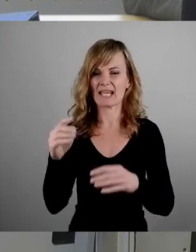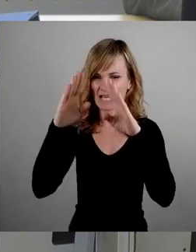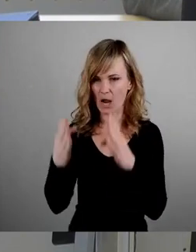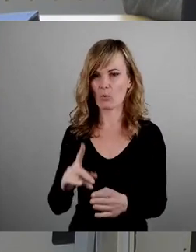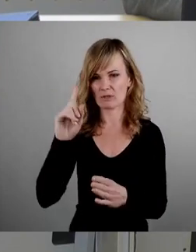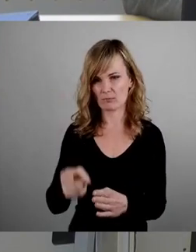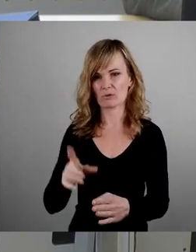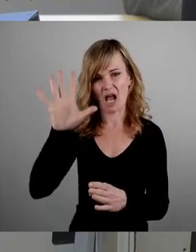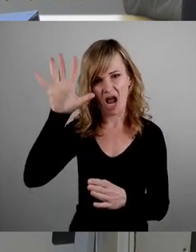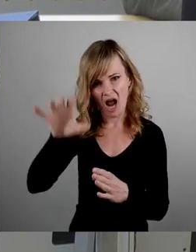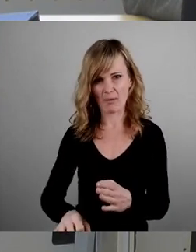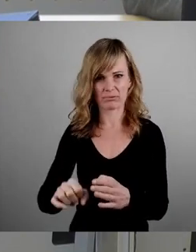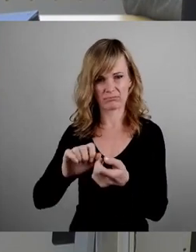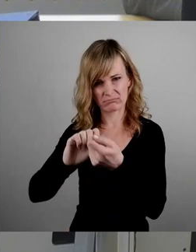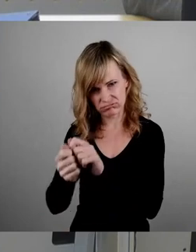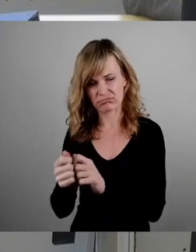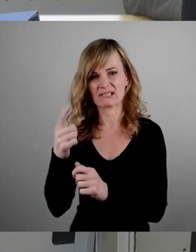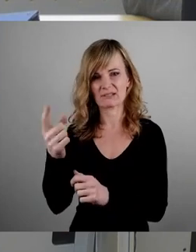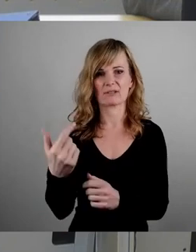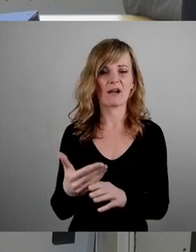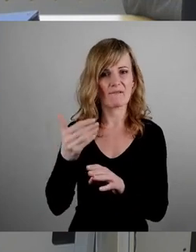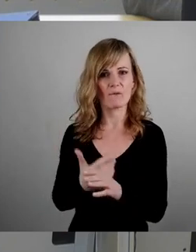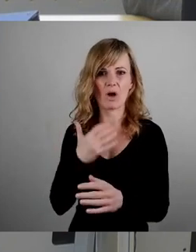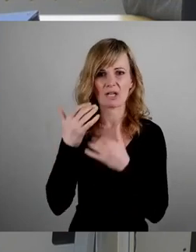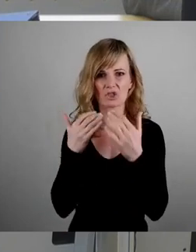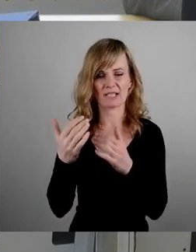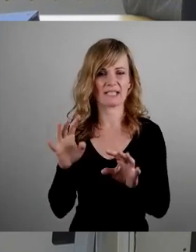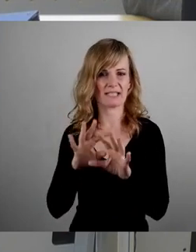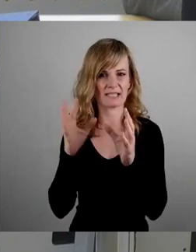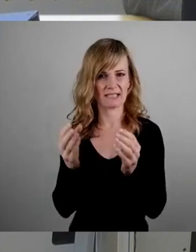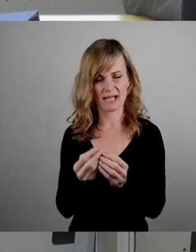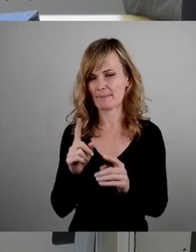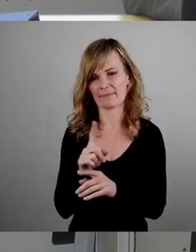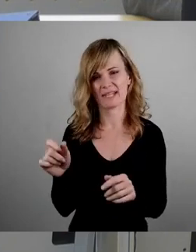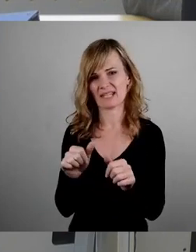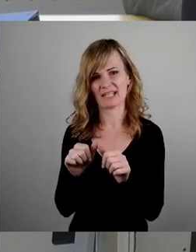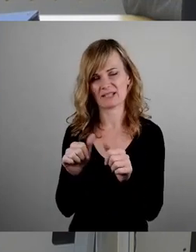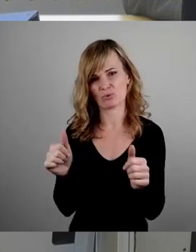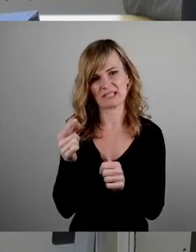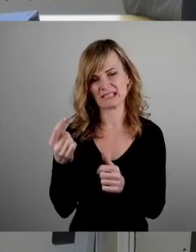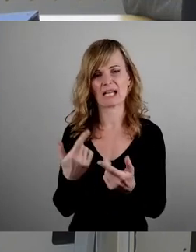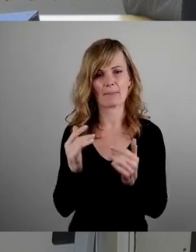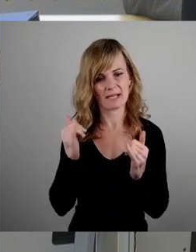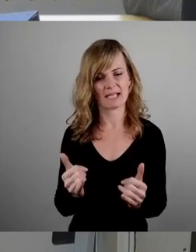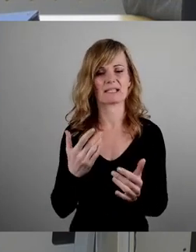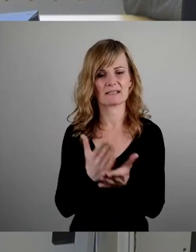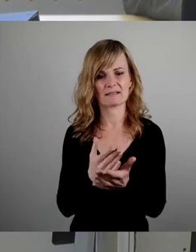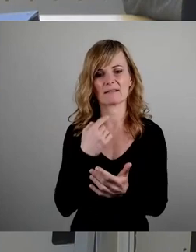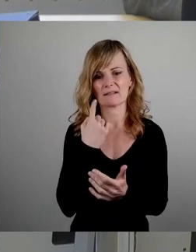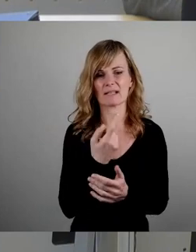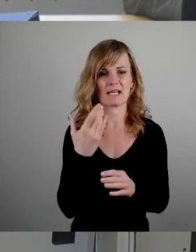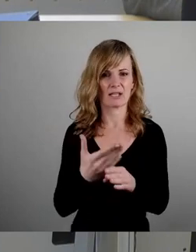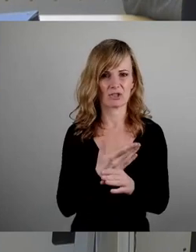diese Umsetzung. Die Vorgeschichte ist wahrscheinlich insgesamt sehr unglücklich, aber wir haben uns jetzt letztlich dafür entschieden, dass um